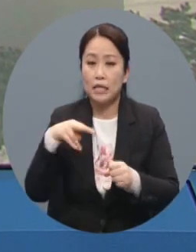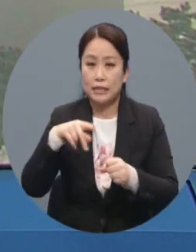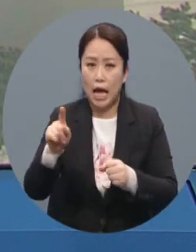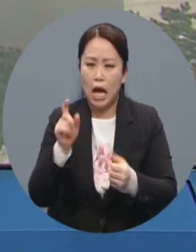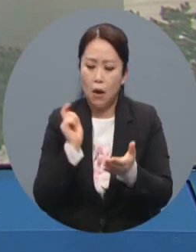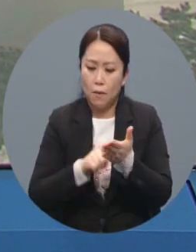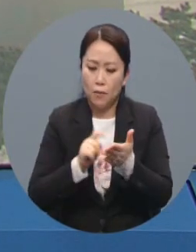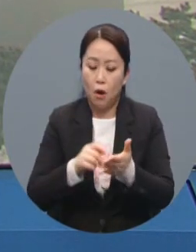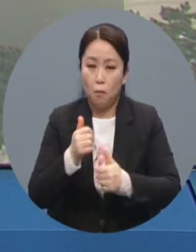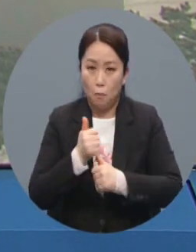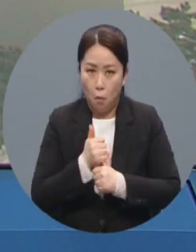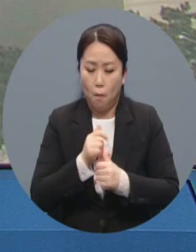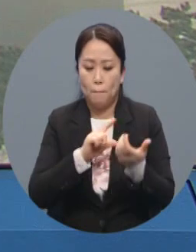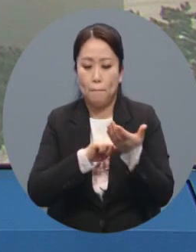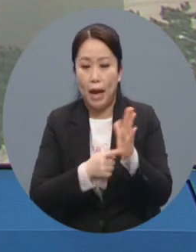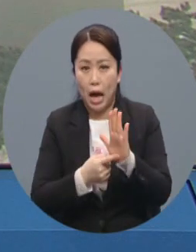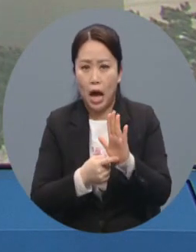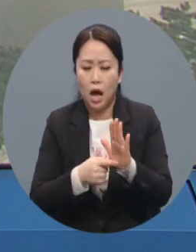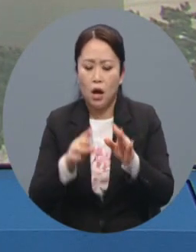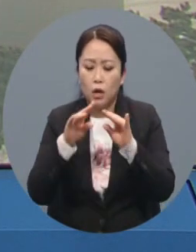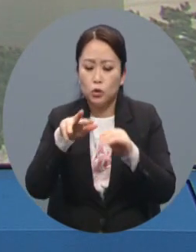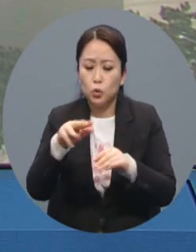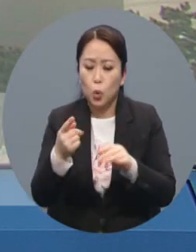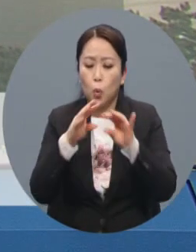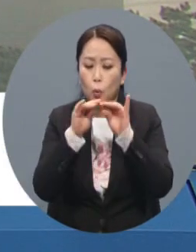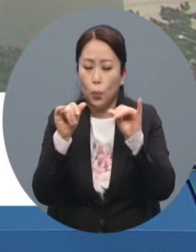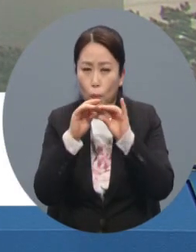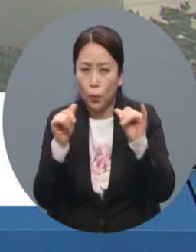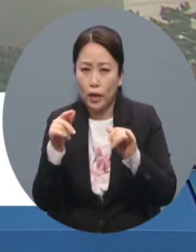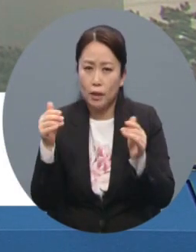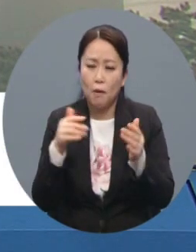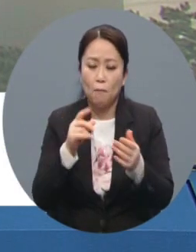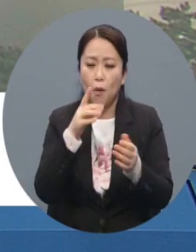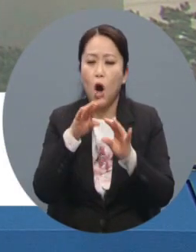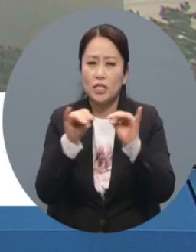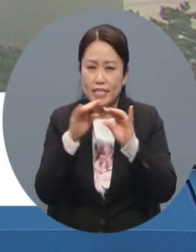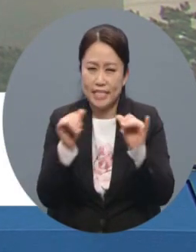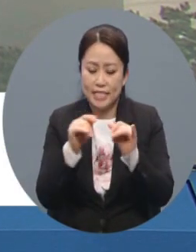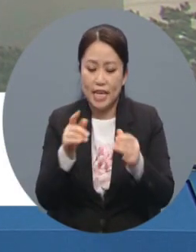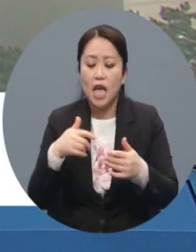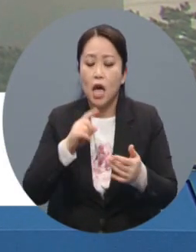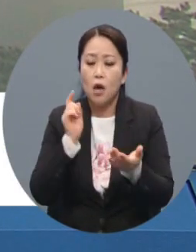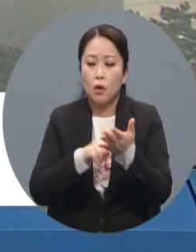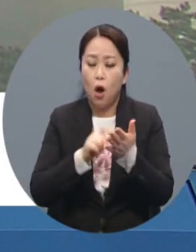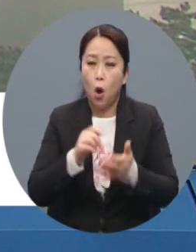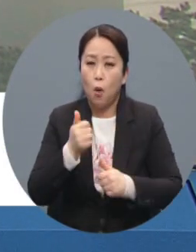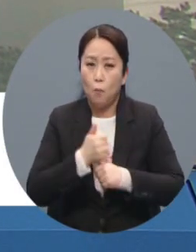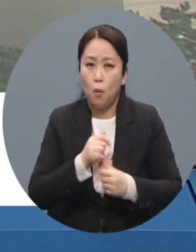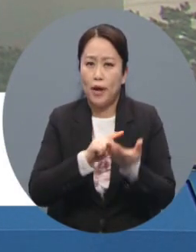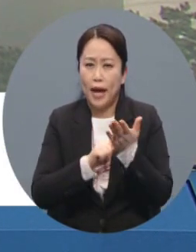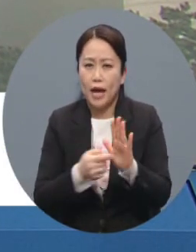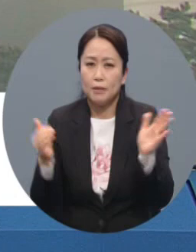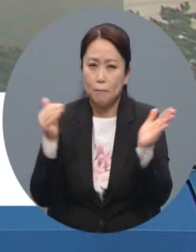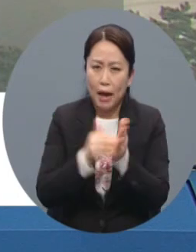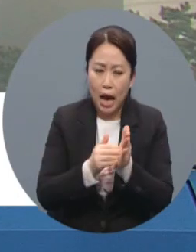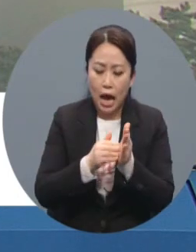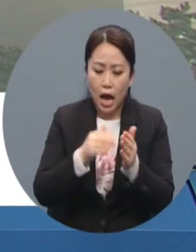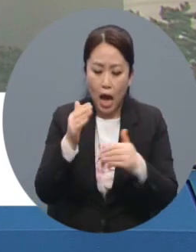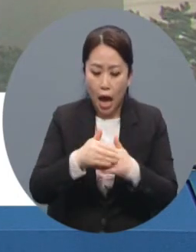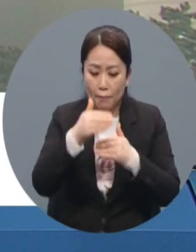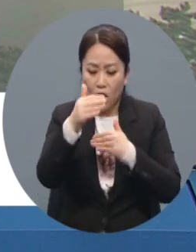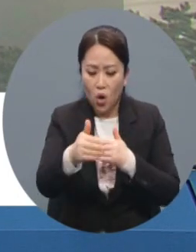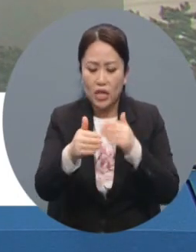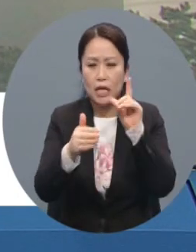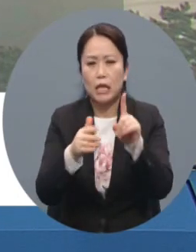발효되는데요. 초미세먼지 경보까지 발효돼 시정거리가 1km까지 떨어졌습니다. 먼지가